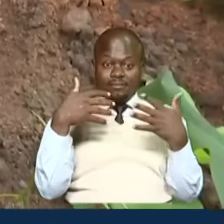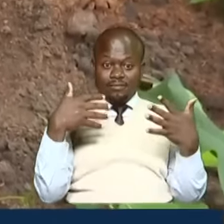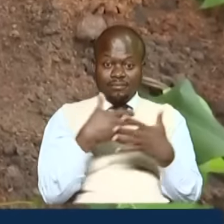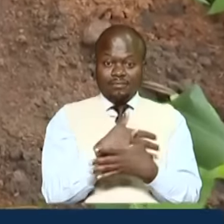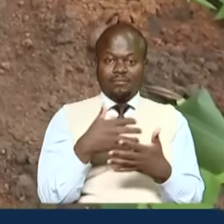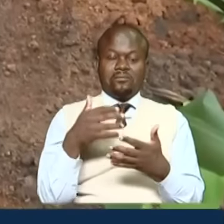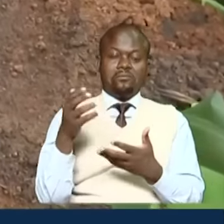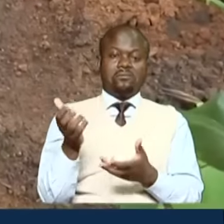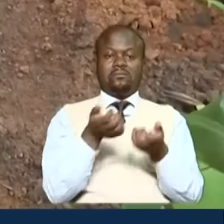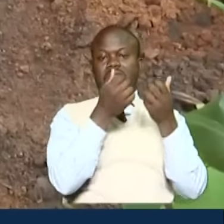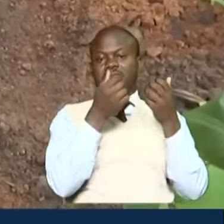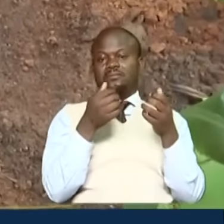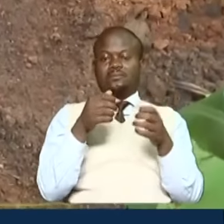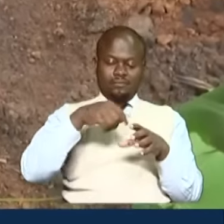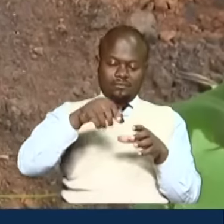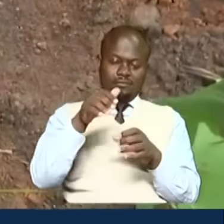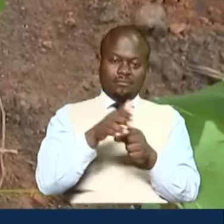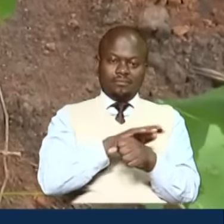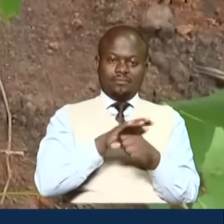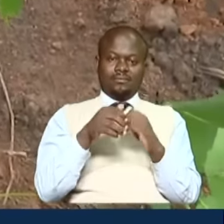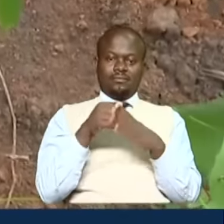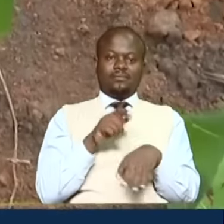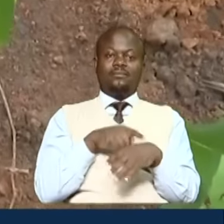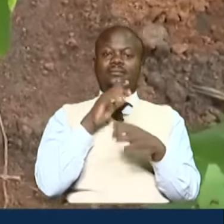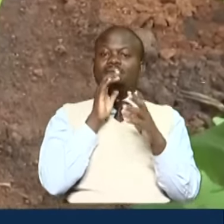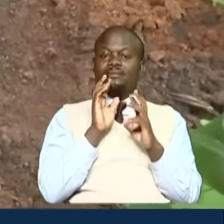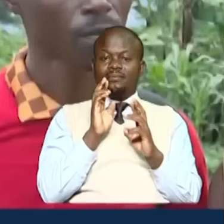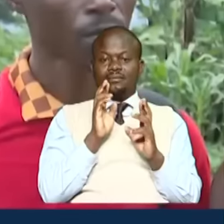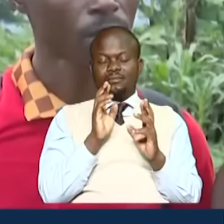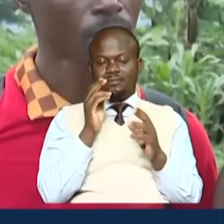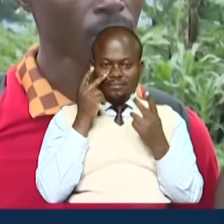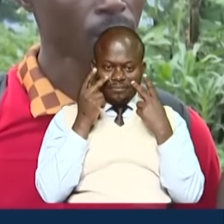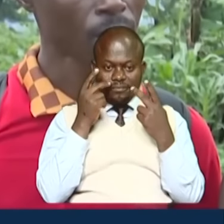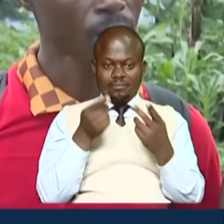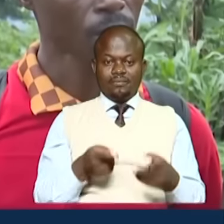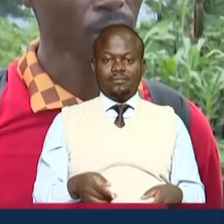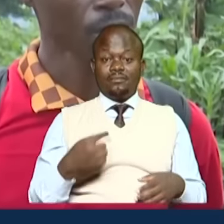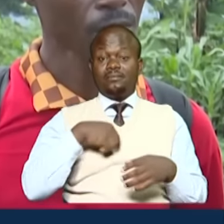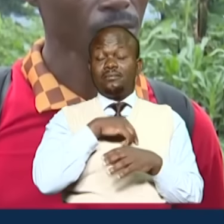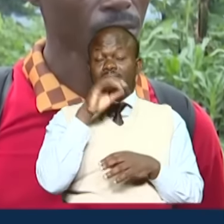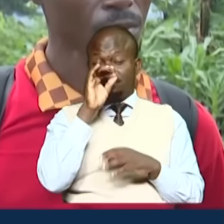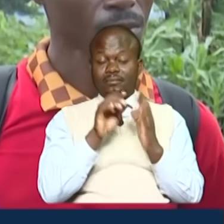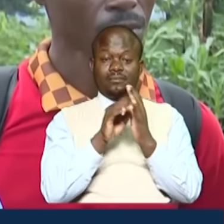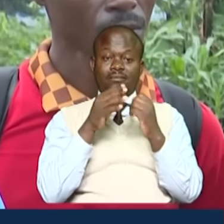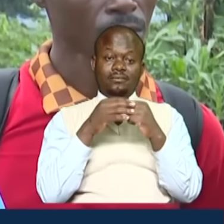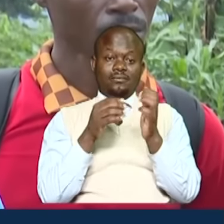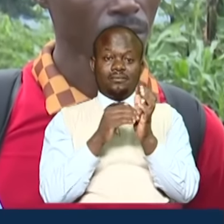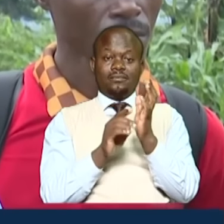mapoto yaratwawe ndetse n'iyi myobo birasibwa mu gihe bari bizeye ko bagiye kubona umuriro w'amashanyarazi. Dutungurwa n'uko ku itariki 9